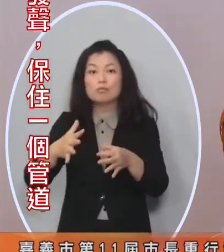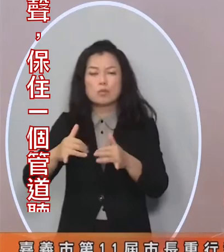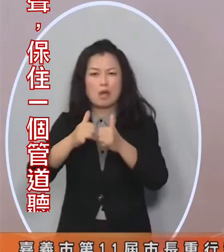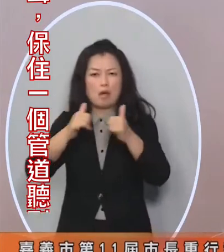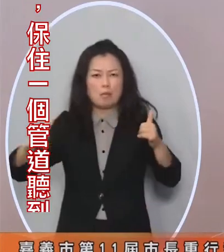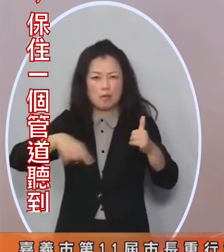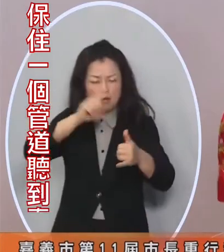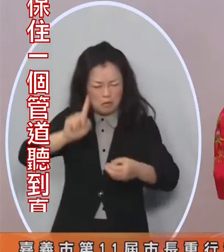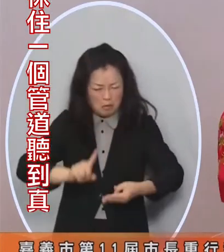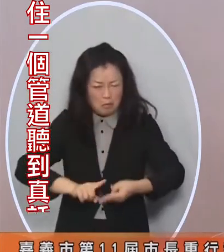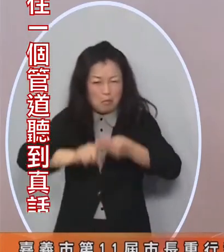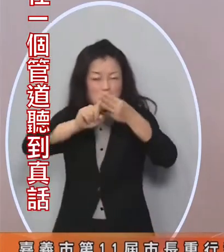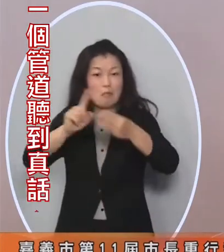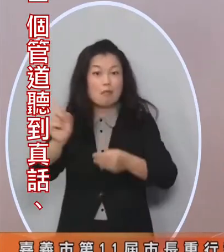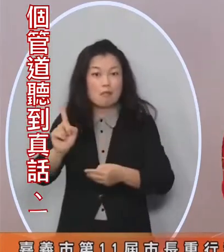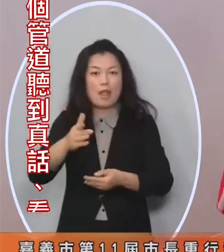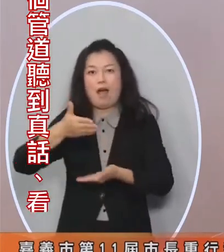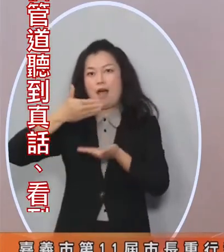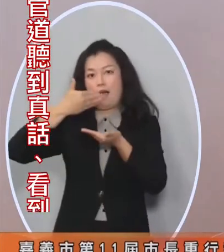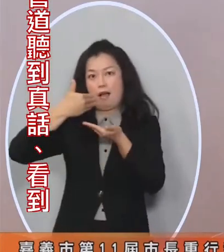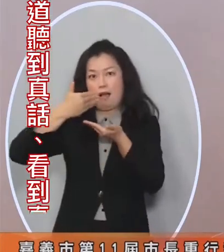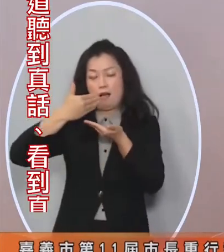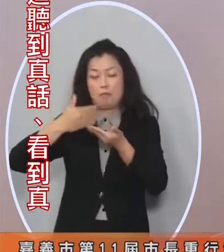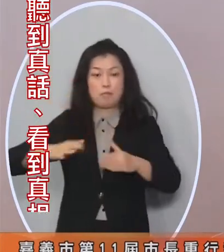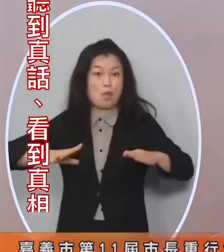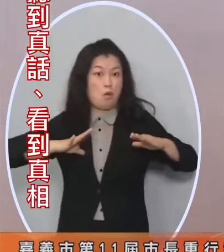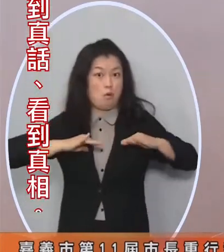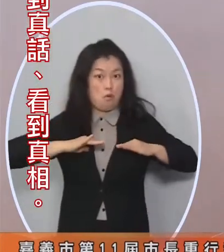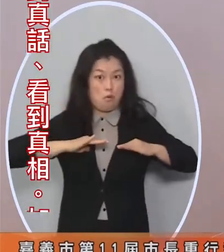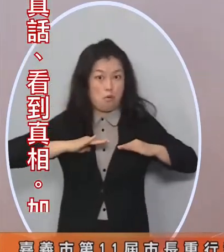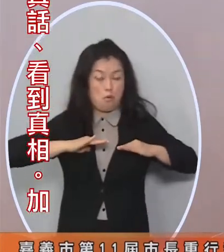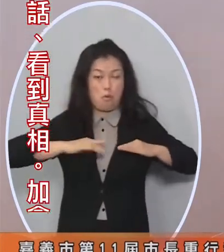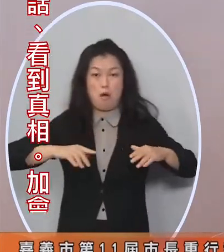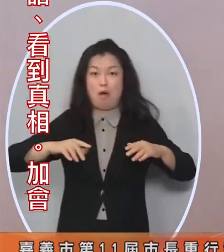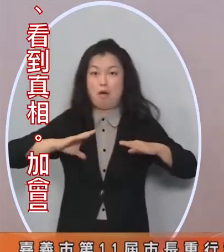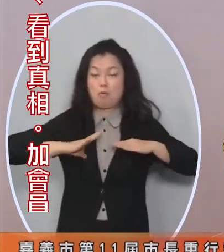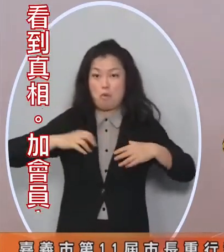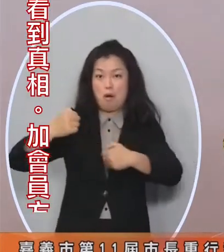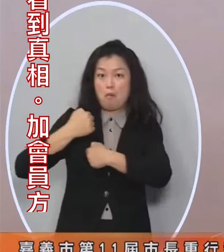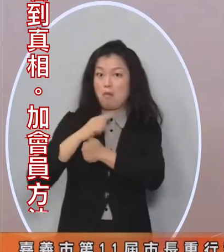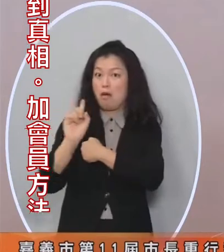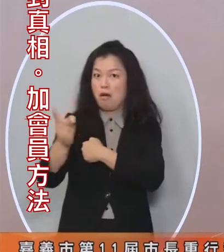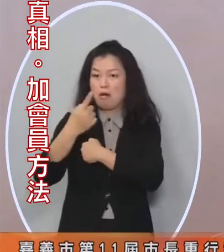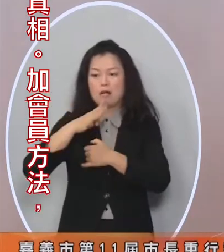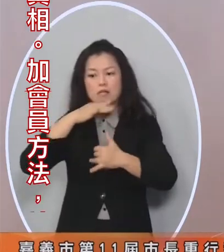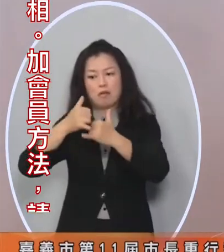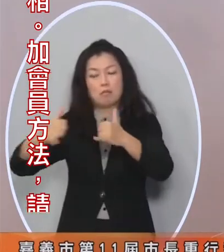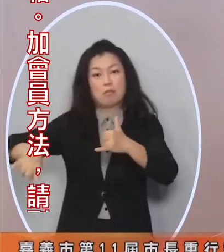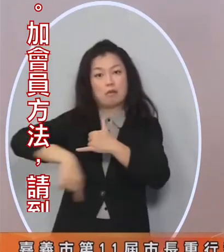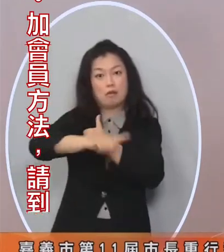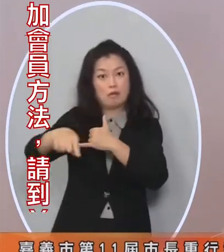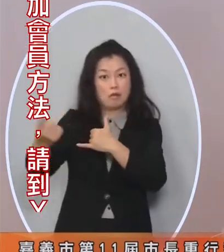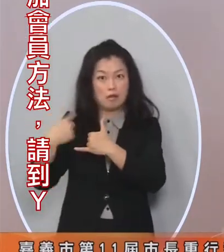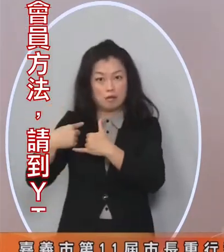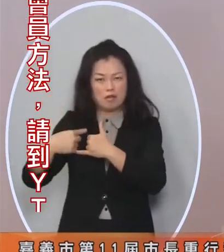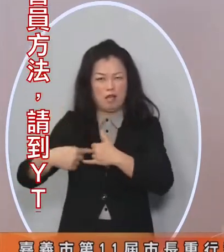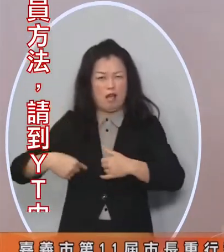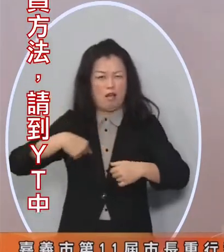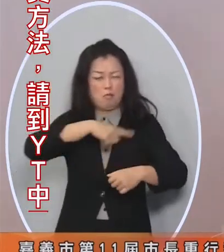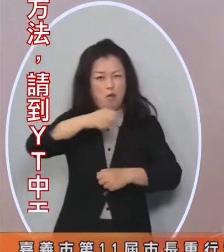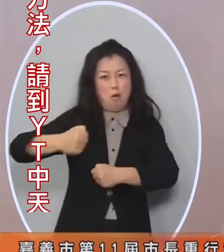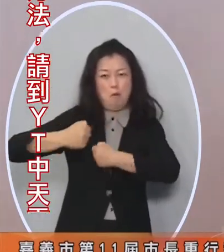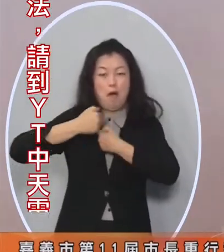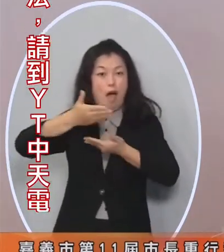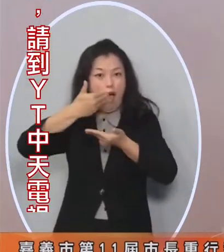天嘛，所有的官兵军官都是来自民间嘛，官或兵来自民间，而且这个勇士们吃了饭以后，他就有力气可